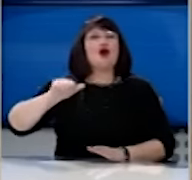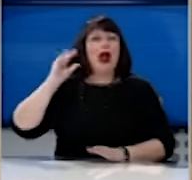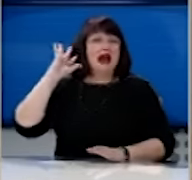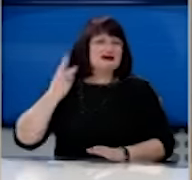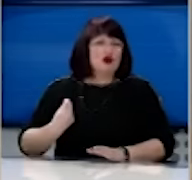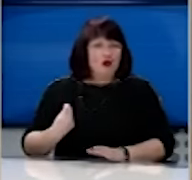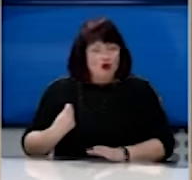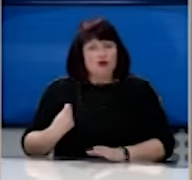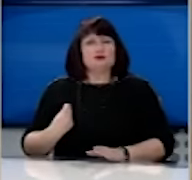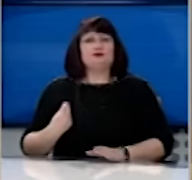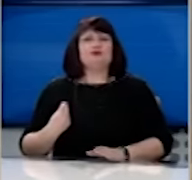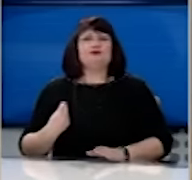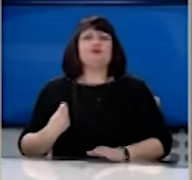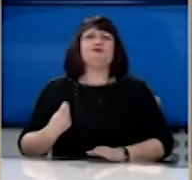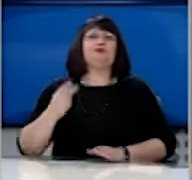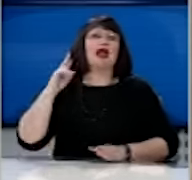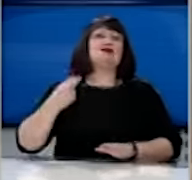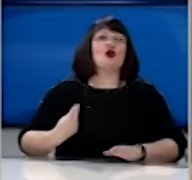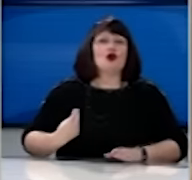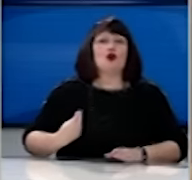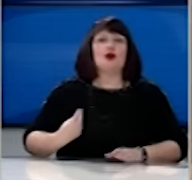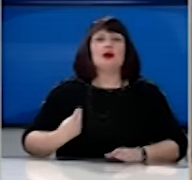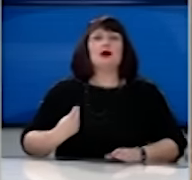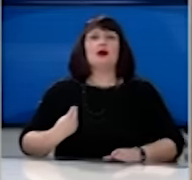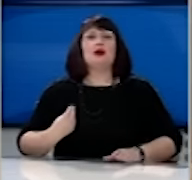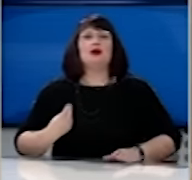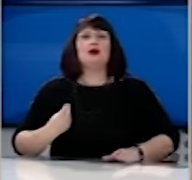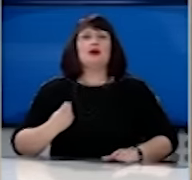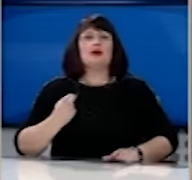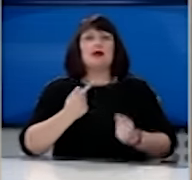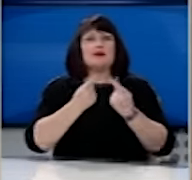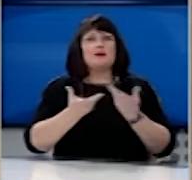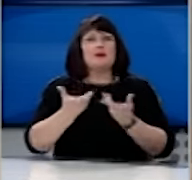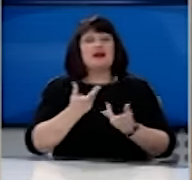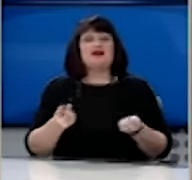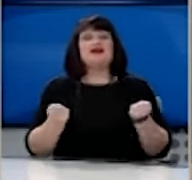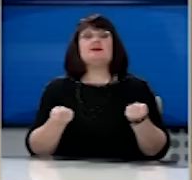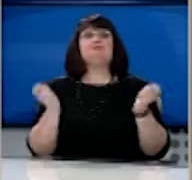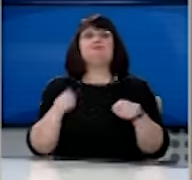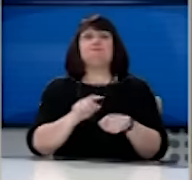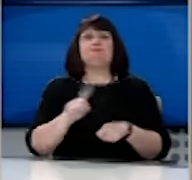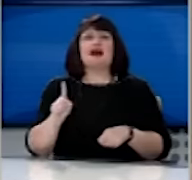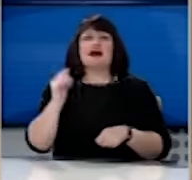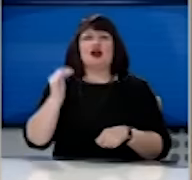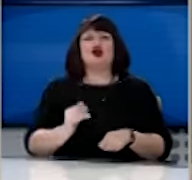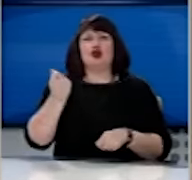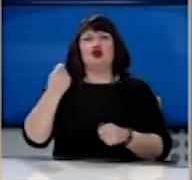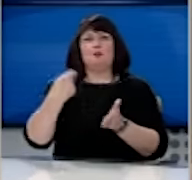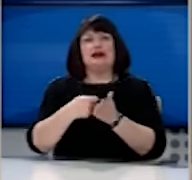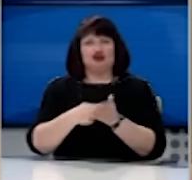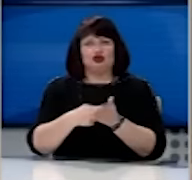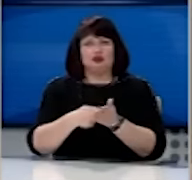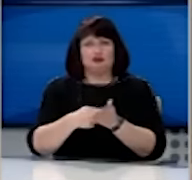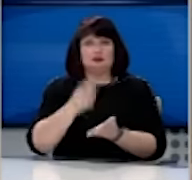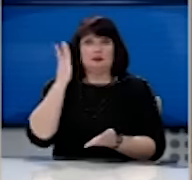και απαγορεύει τις συλλογικές διαπραγματεύσεις για τον κατώτατο μισθό. Όλα αυτά έχουν σαν αποτέλεσμα ο